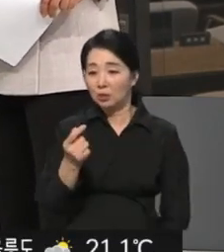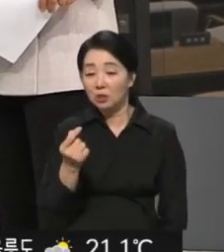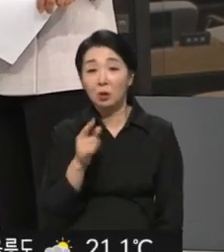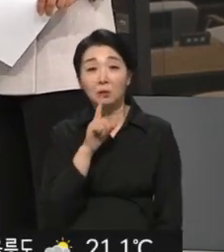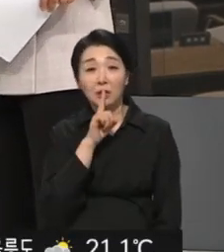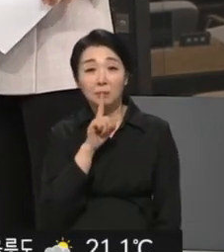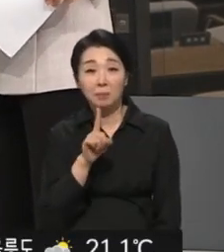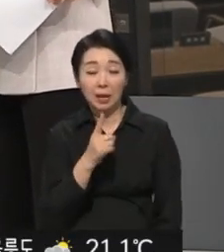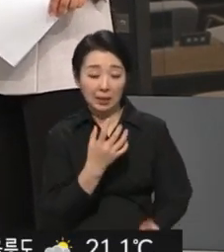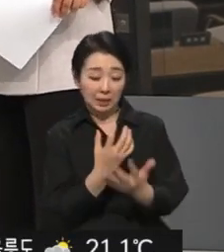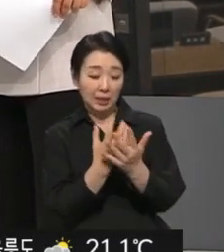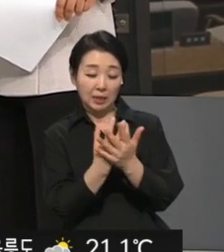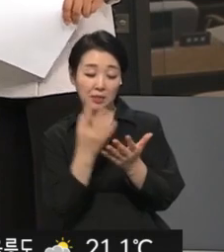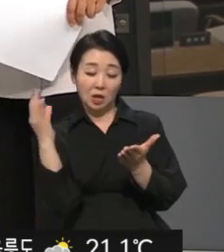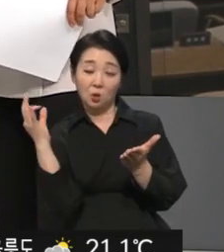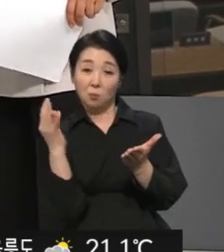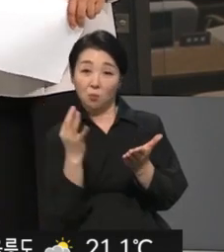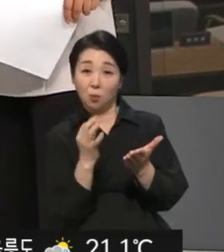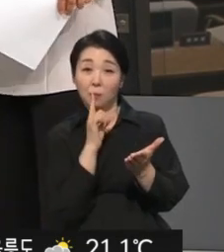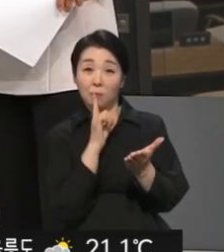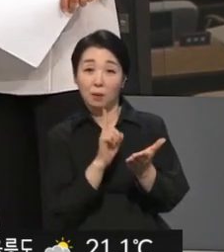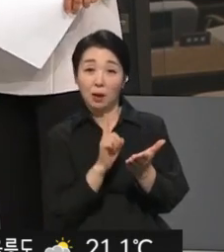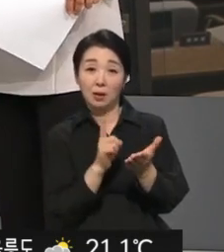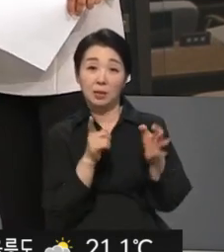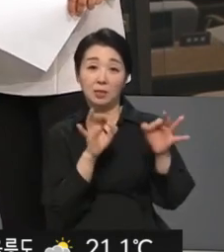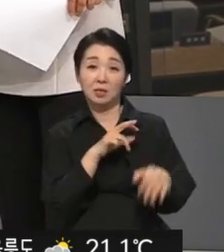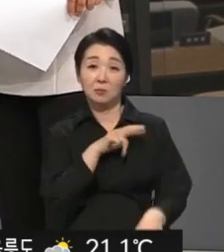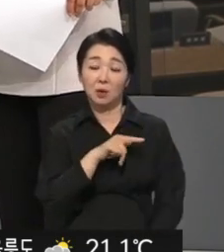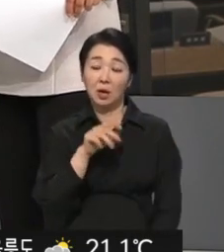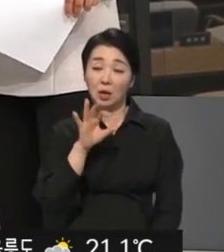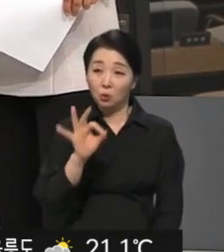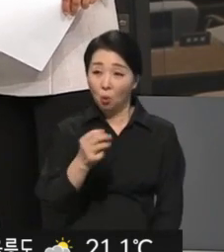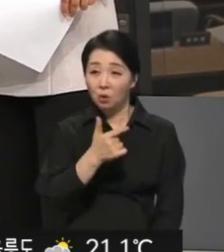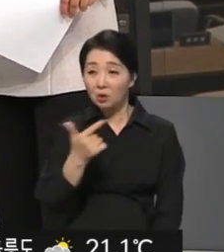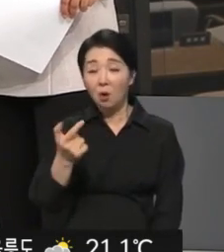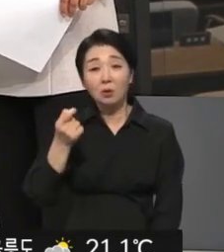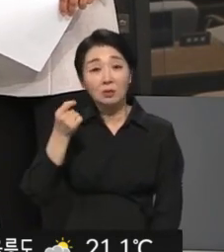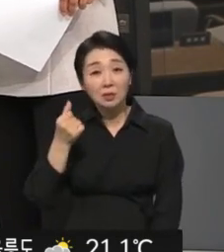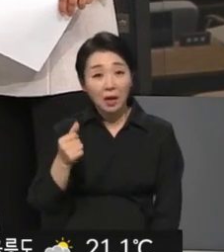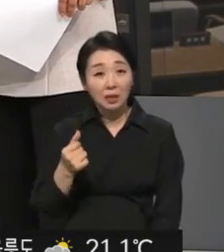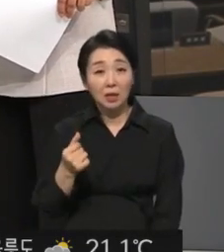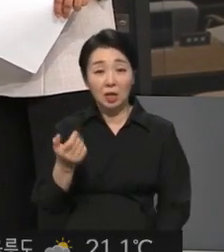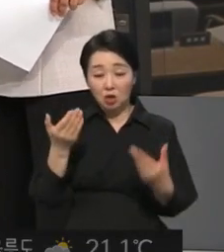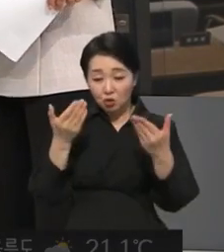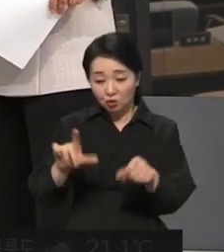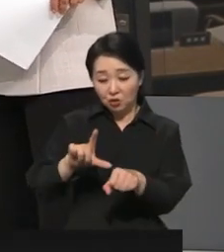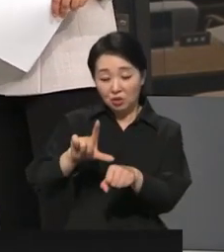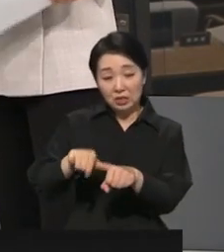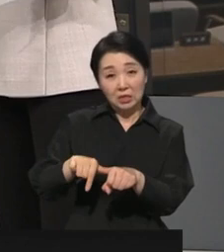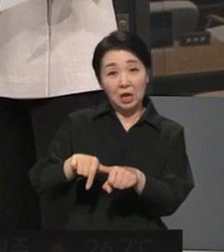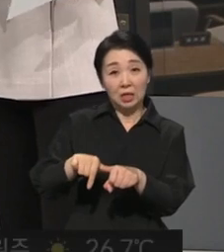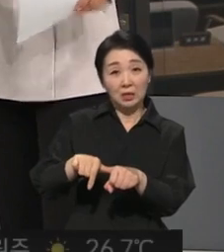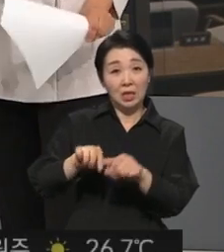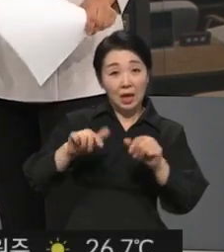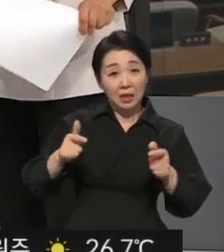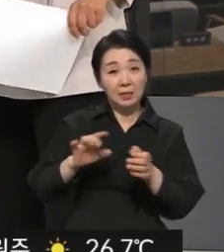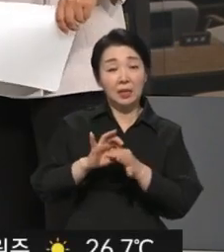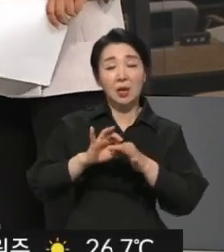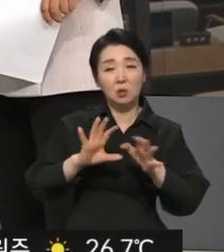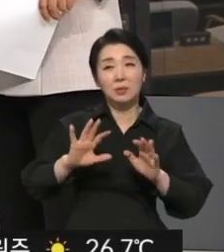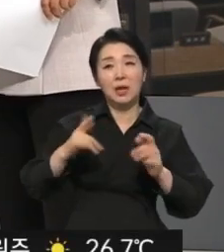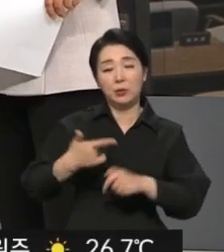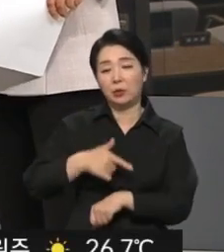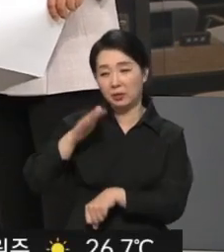앞서 자료를 찾아보겠다고 했던 김 의원은 액수가 크냐 작느냐 쉬는 시간이냐 아니냐와 상관없이 잘못했다